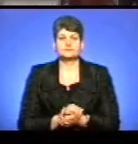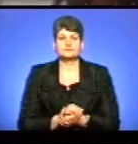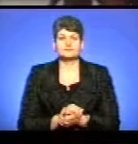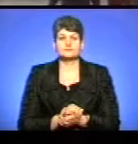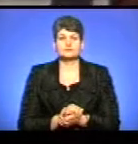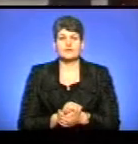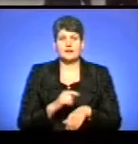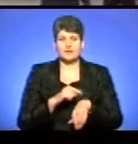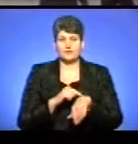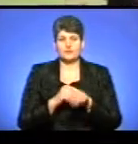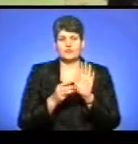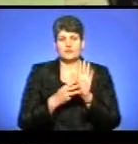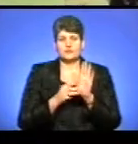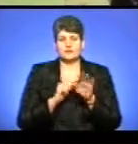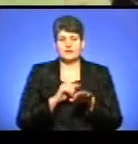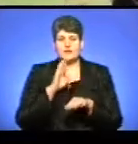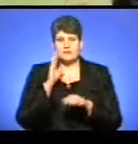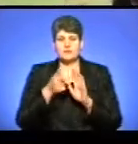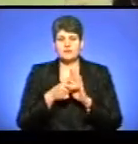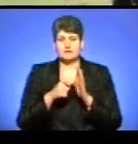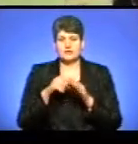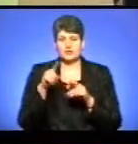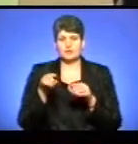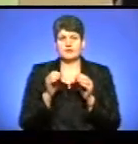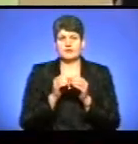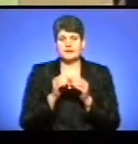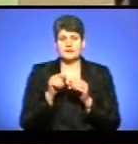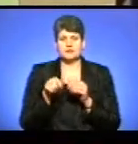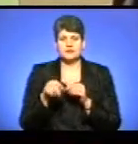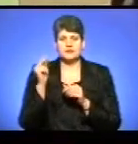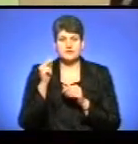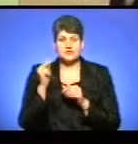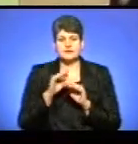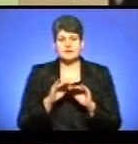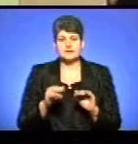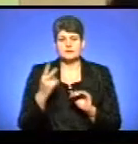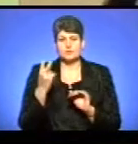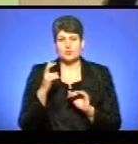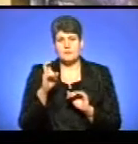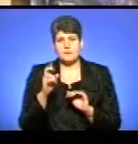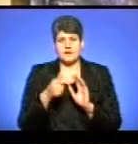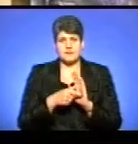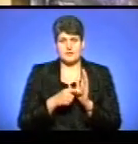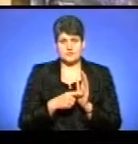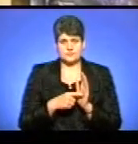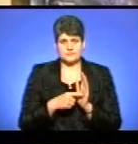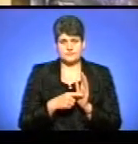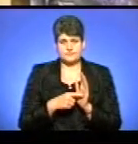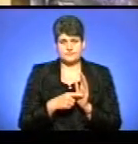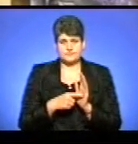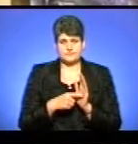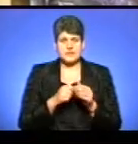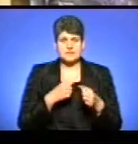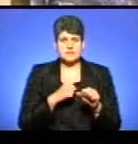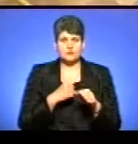На годиннику 8 ранку. Ми у кабінеті номер 10. Тут навчаються учні 2-го Б-класу. Столяр